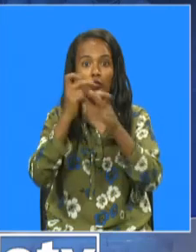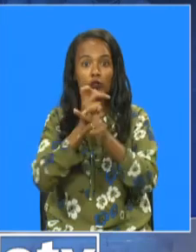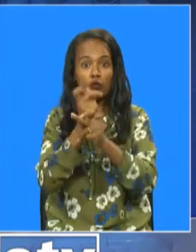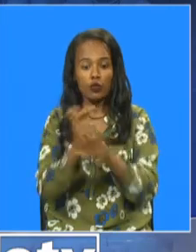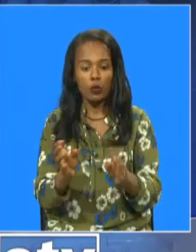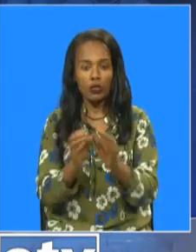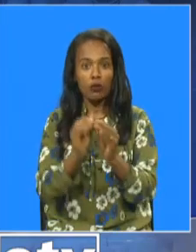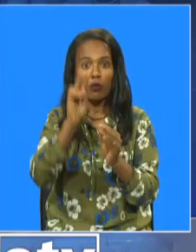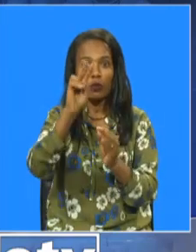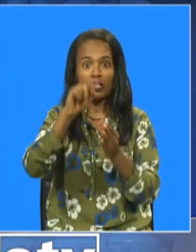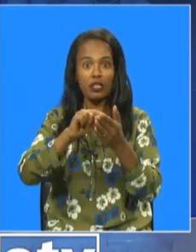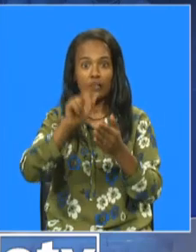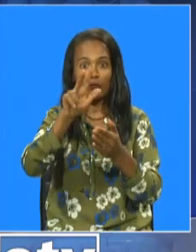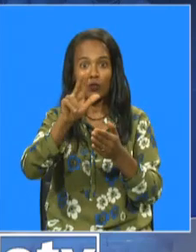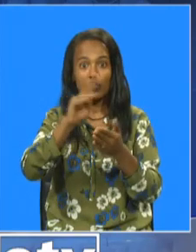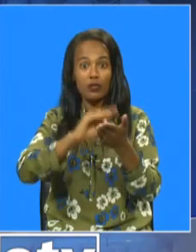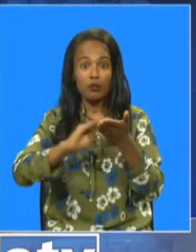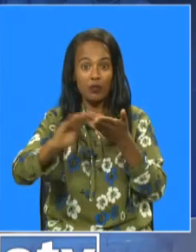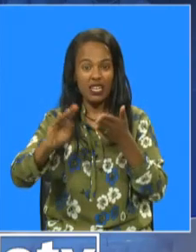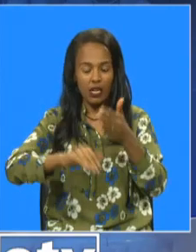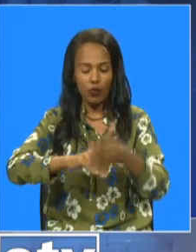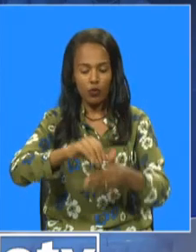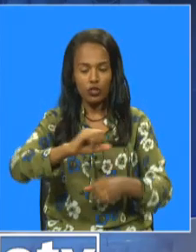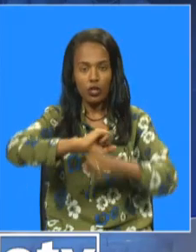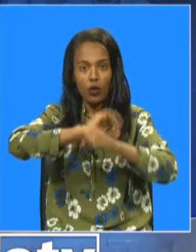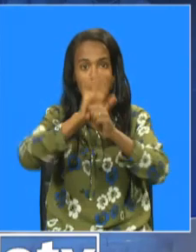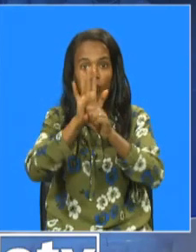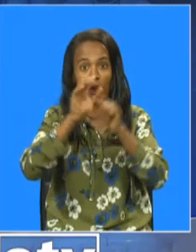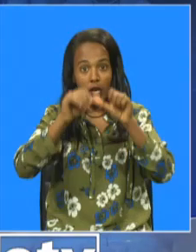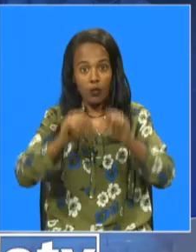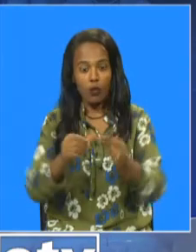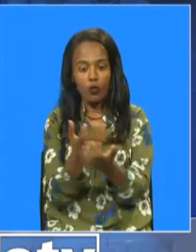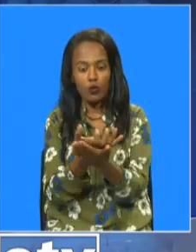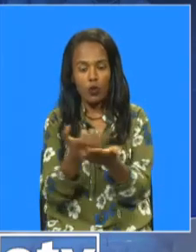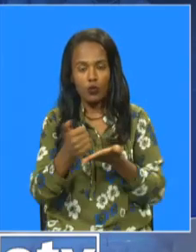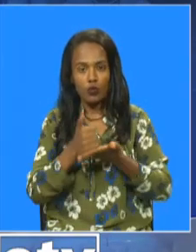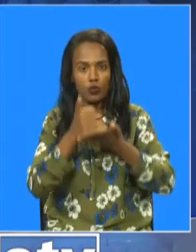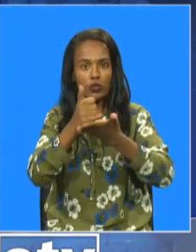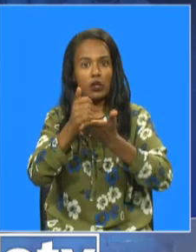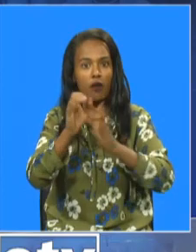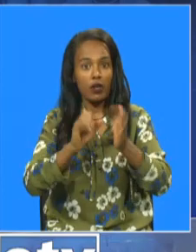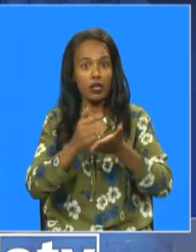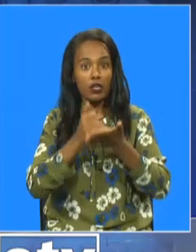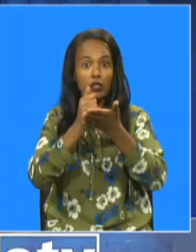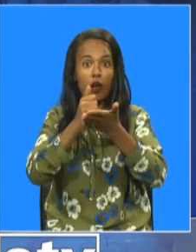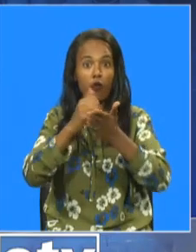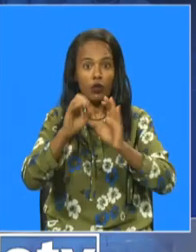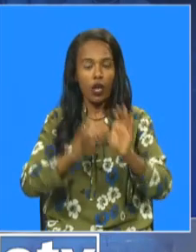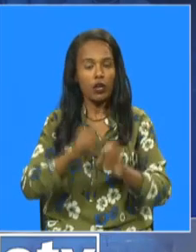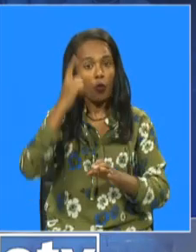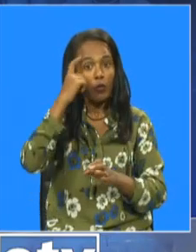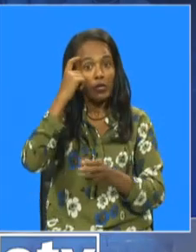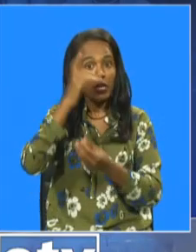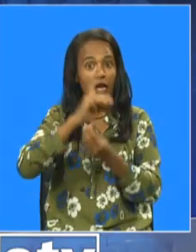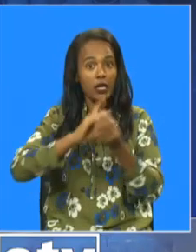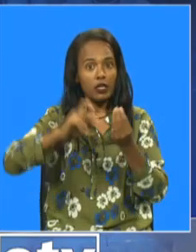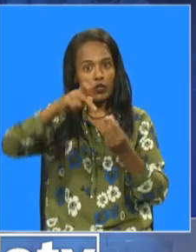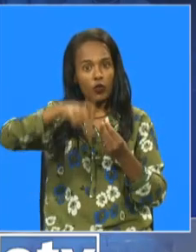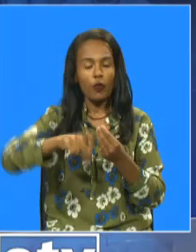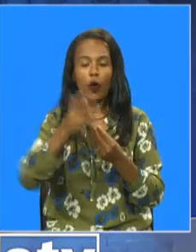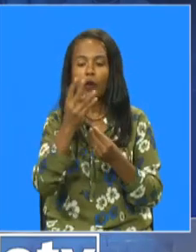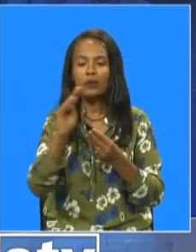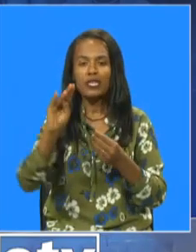በአሰባሰበ 2.3 ሚሊዮን ብር ወጪ ለኮሮና ቫይረስ ስርጭት የሚውሉ ቁሳቁሶች ድጋፍ አደረገ። ድጋፉን ያደረገው ደግሞ በትግራይ ክልል ደቡባዊ ምስራቅ